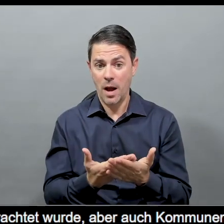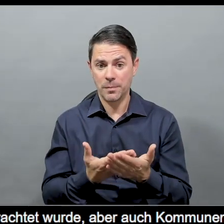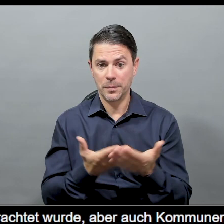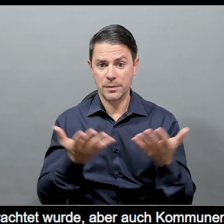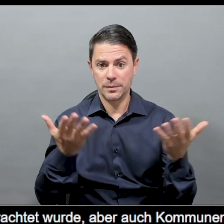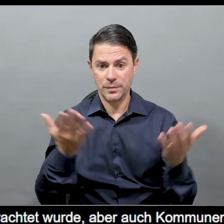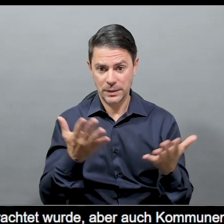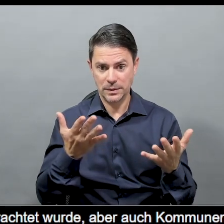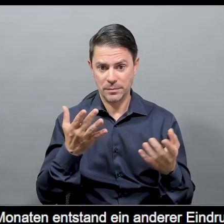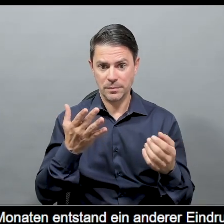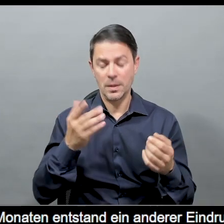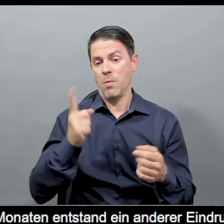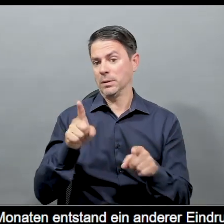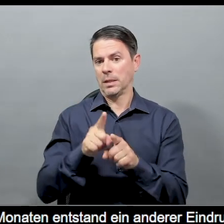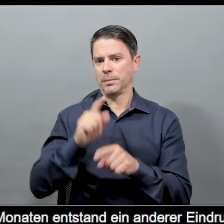den Kommunen.